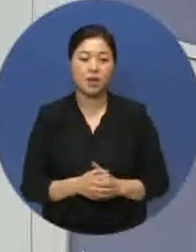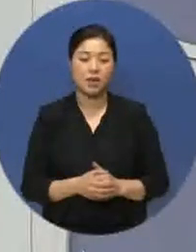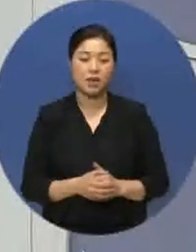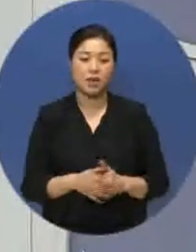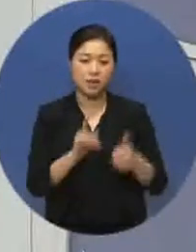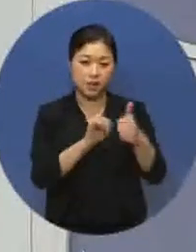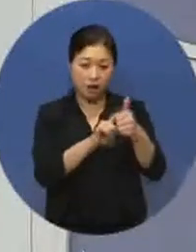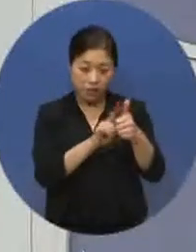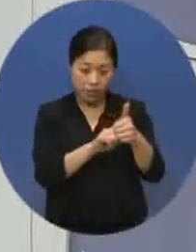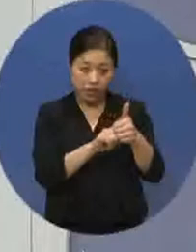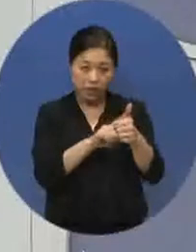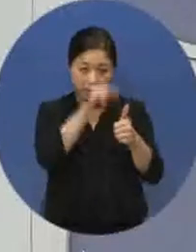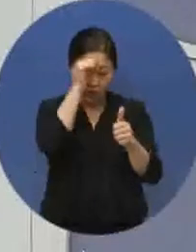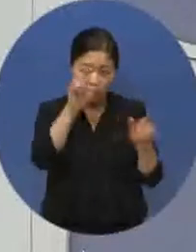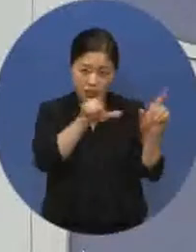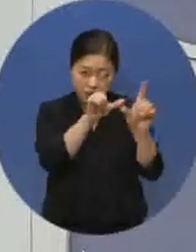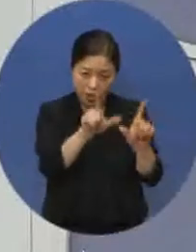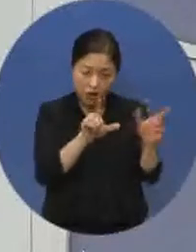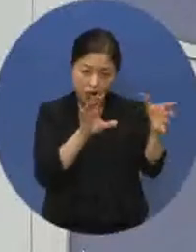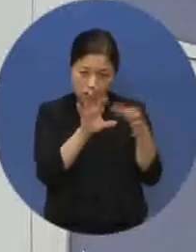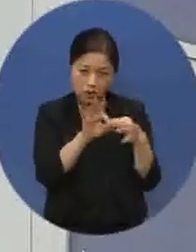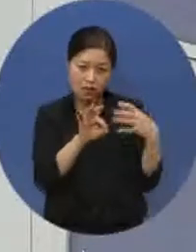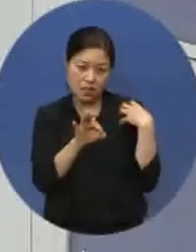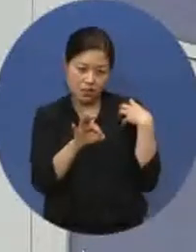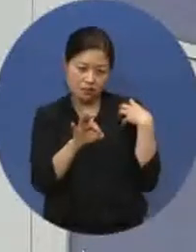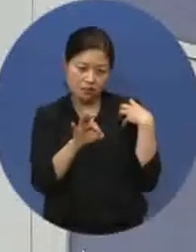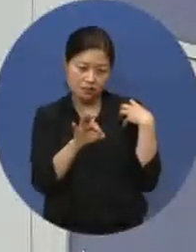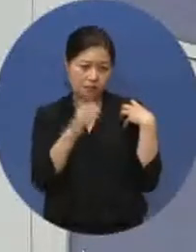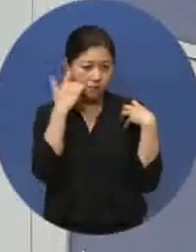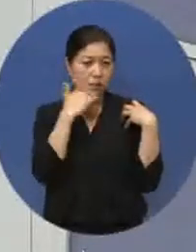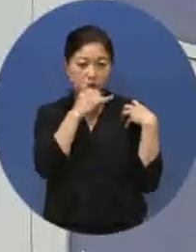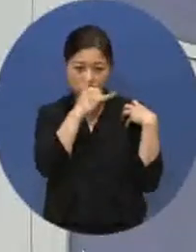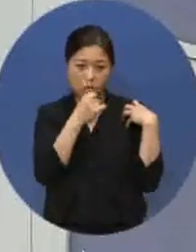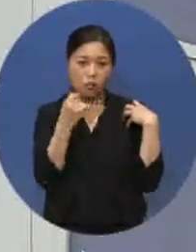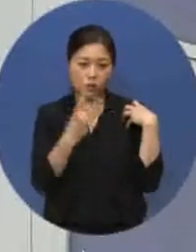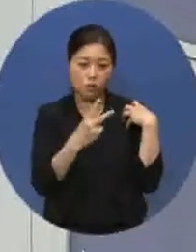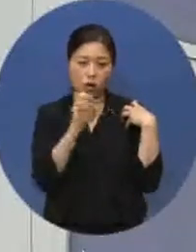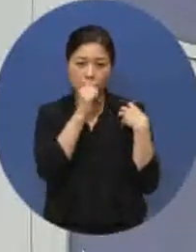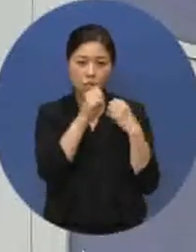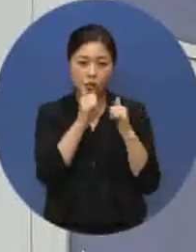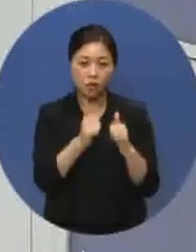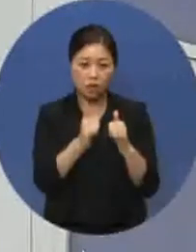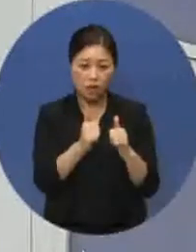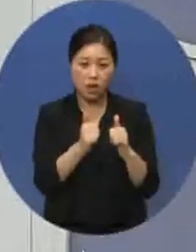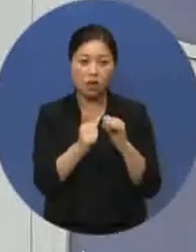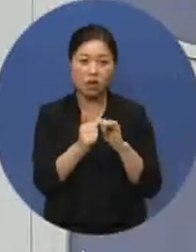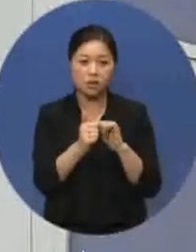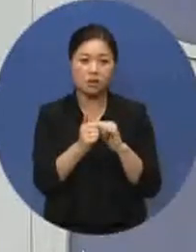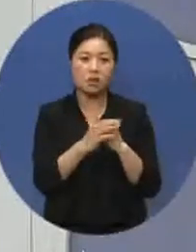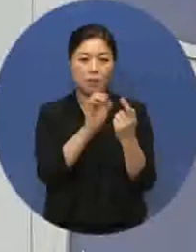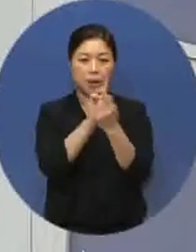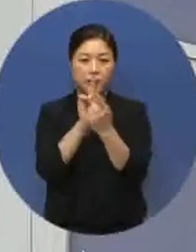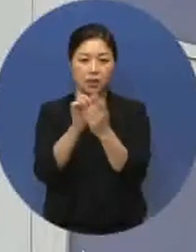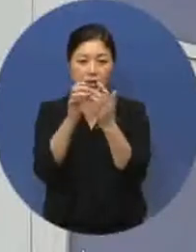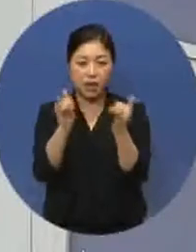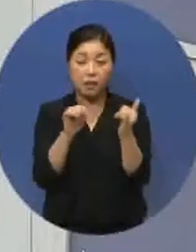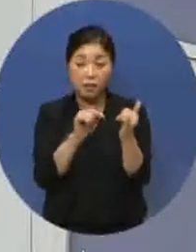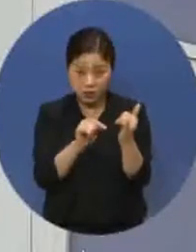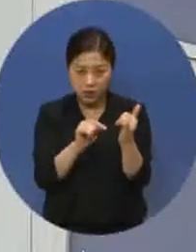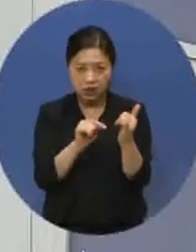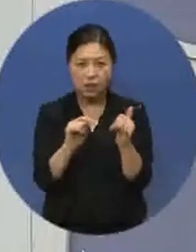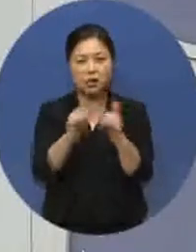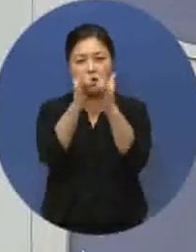좀 책임져야 된다라는 그런 책임감이 있고 변호사가 직업으로는 화려하지만 만나는 분들은 우리 사회에서